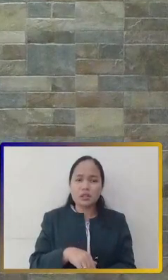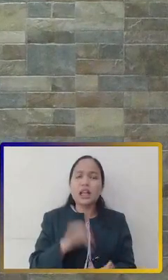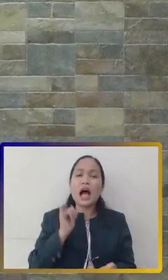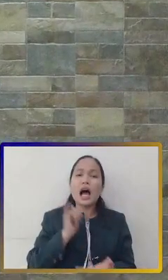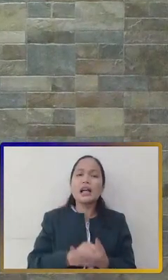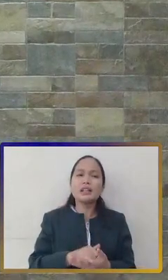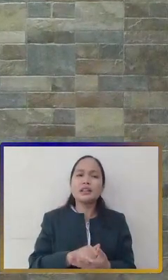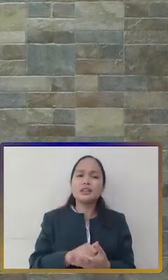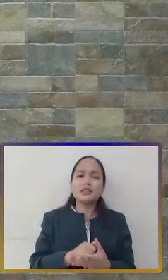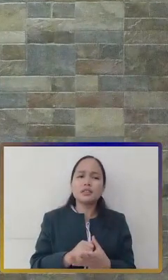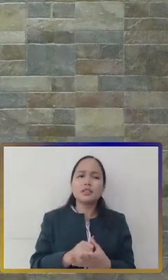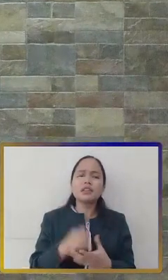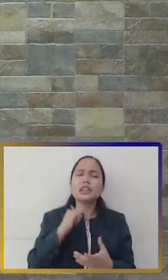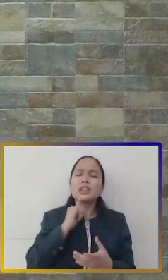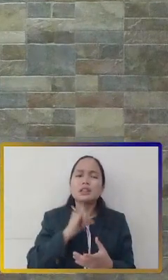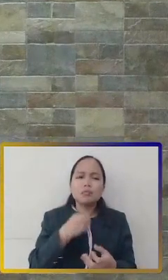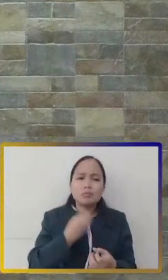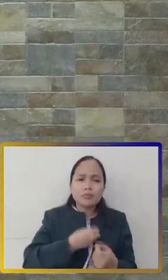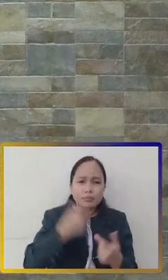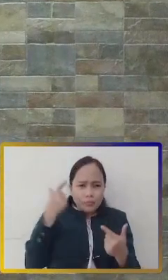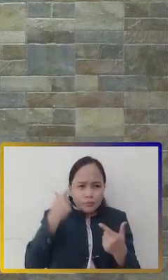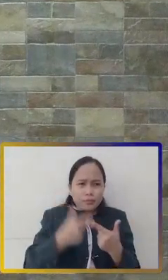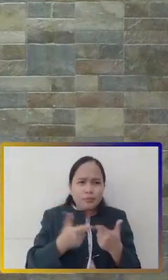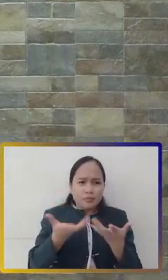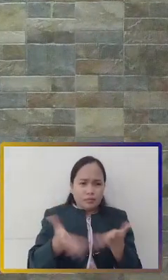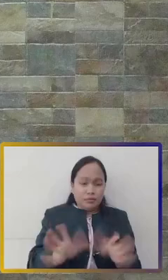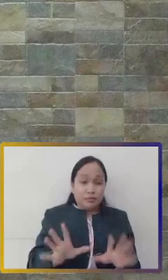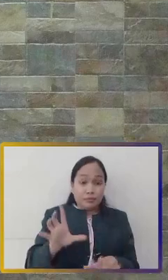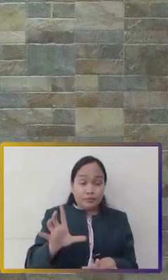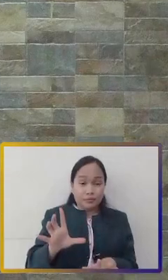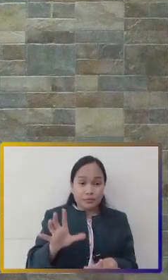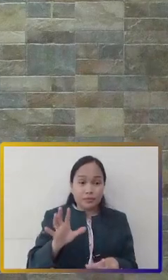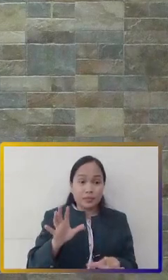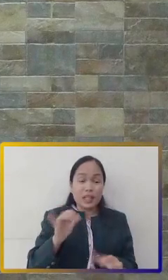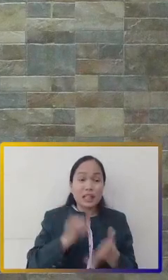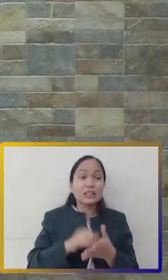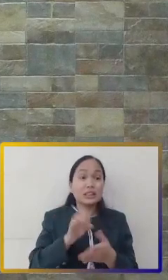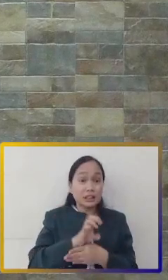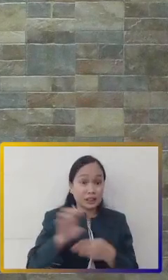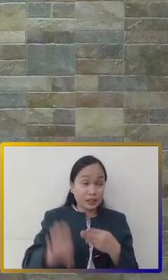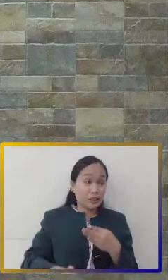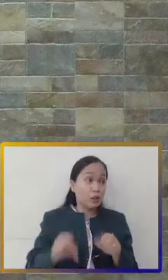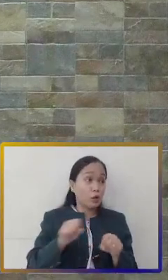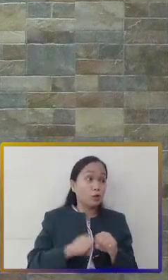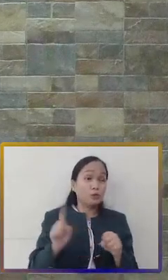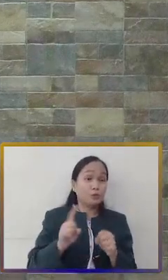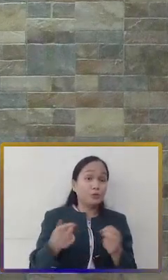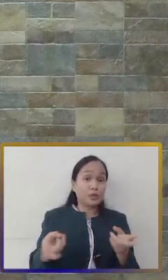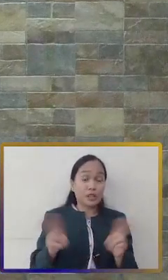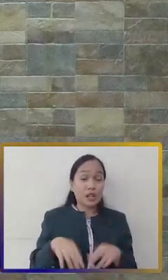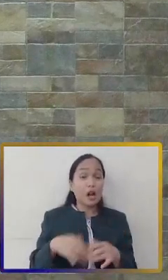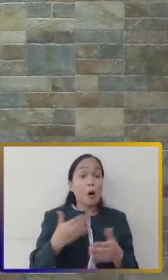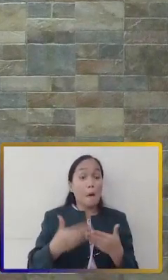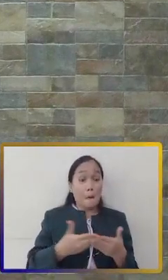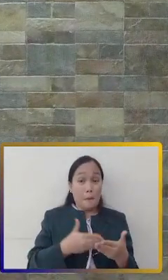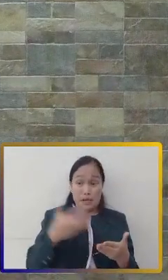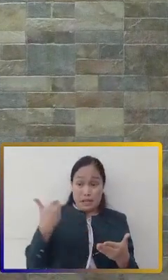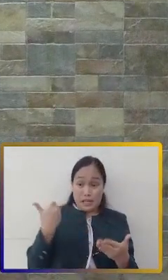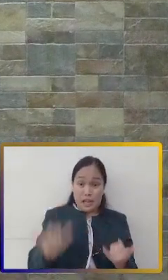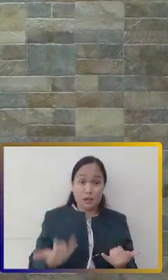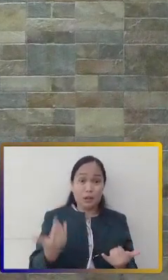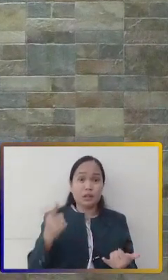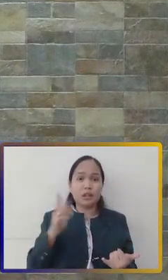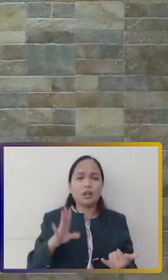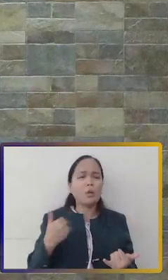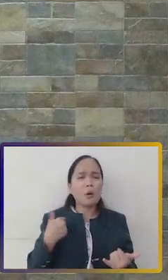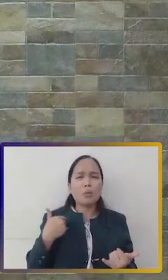ang hinihit natin. That's the finish line pag bumalik ang Diyos. You see, therefore, hanggat hindi bumabalik ang Diyos, brethren, let